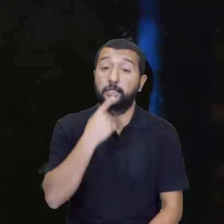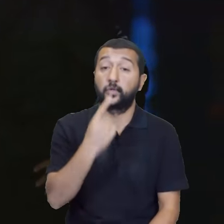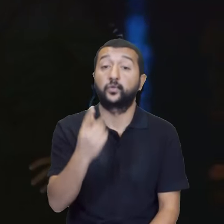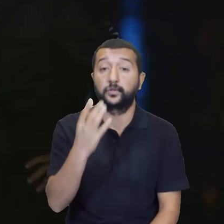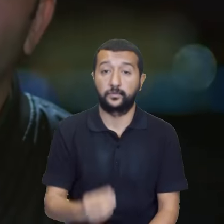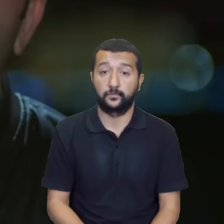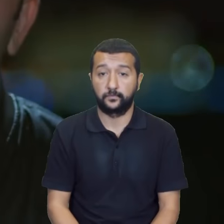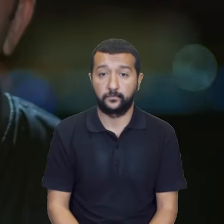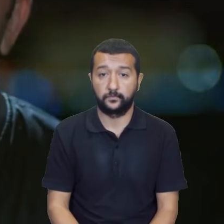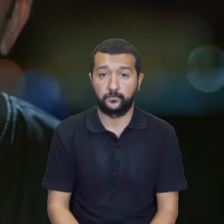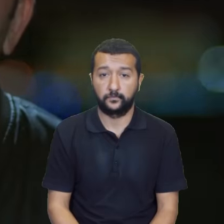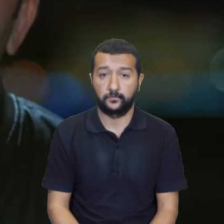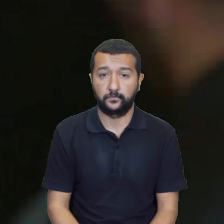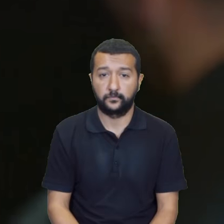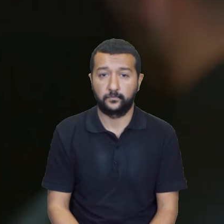söyleyecektim.